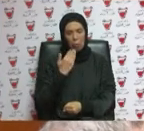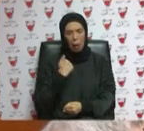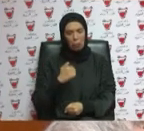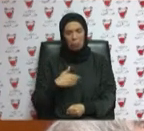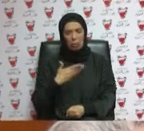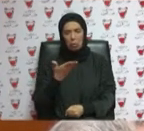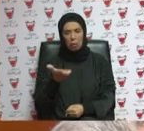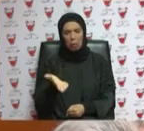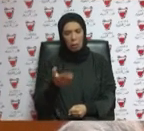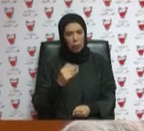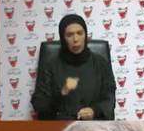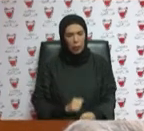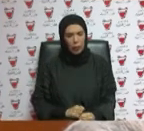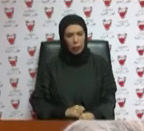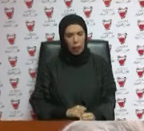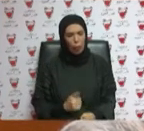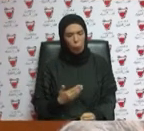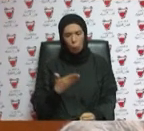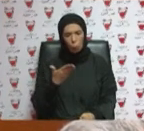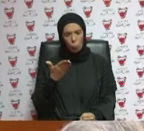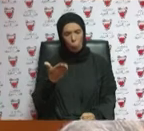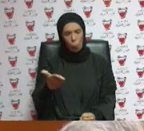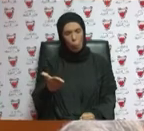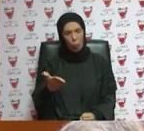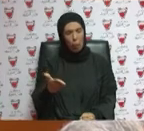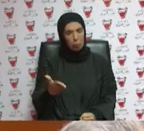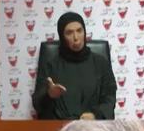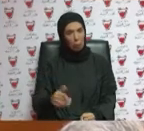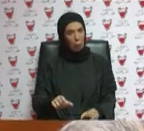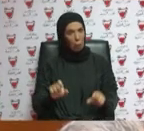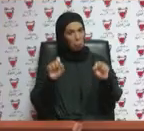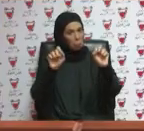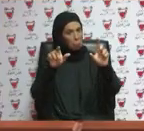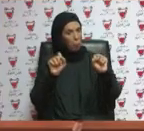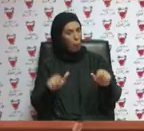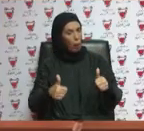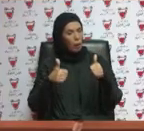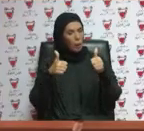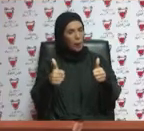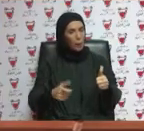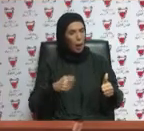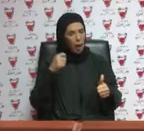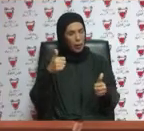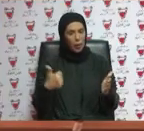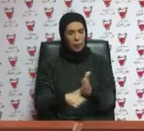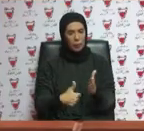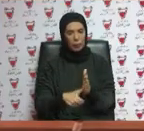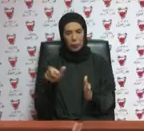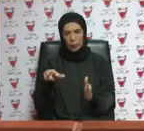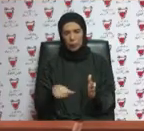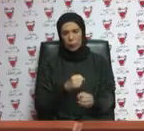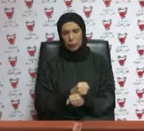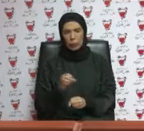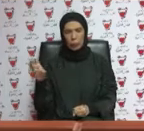الله يحفظه لم يتقدم بمثل هذه المبادرة الرائعة لسداد رواتب العمال البحرينيين العاملين في